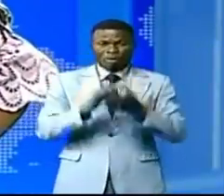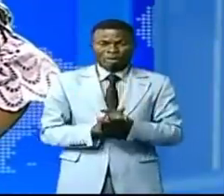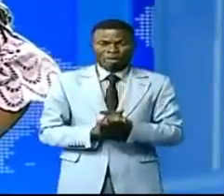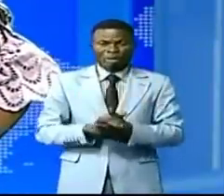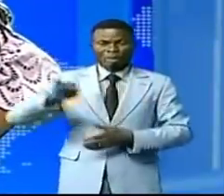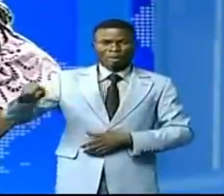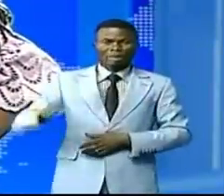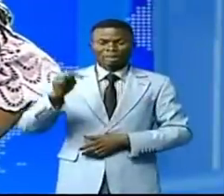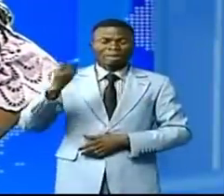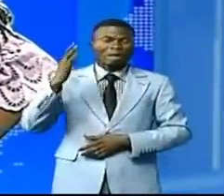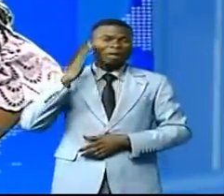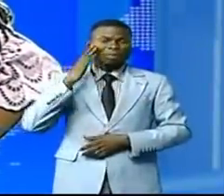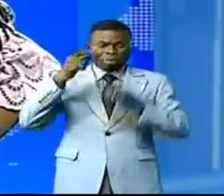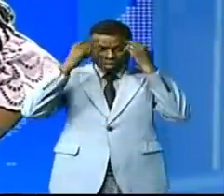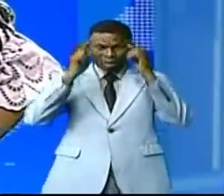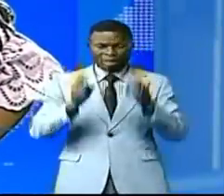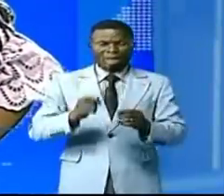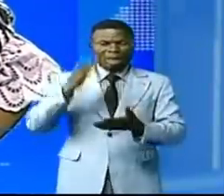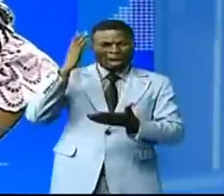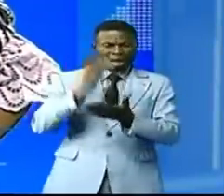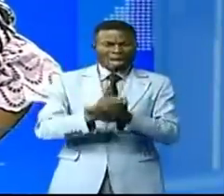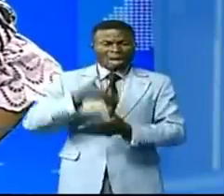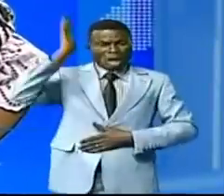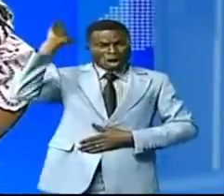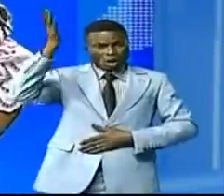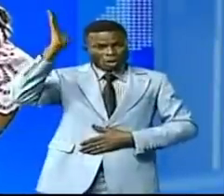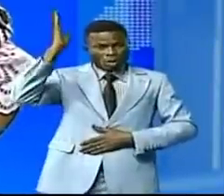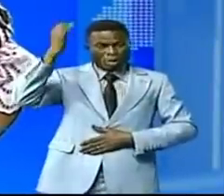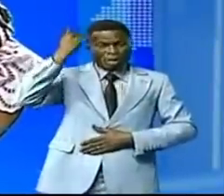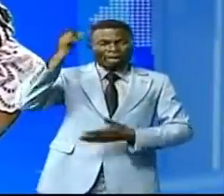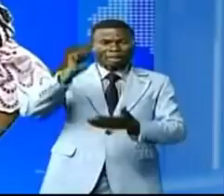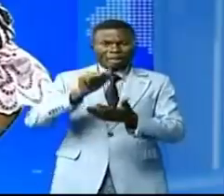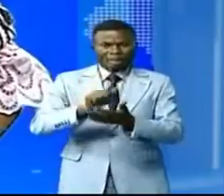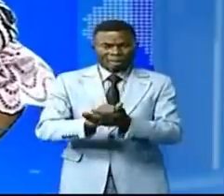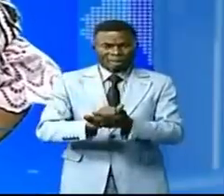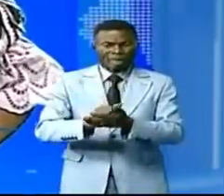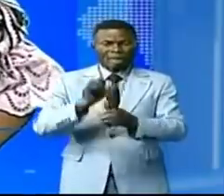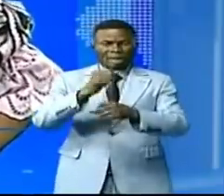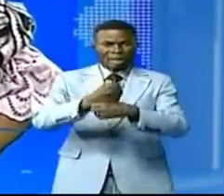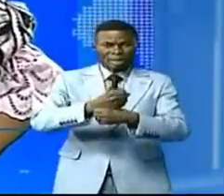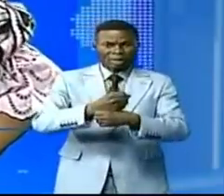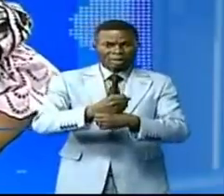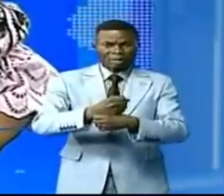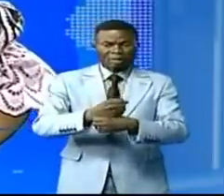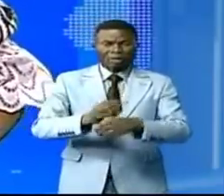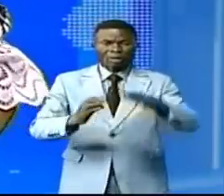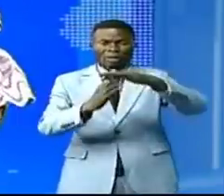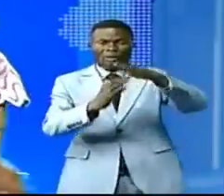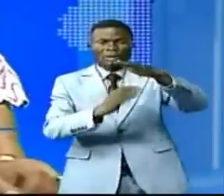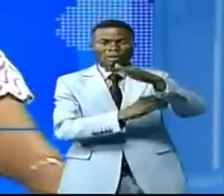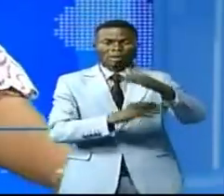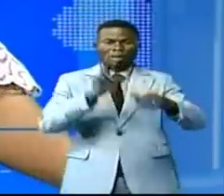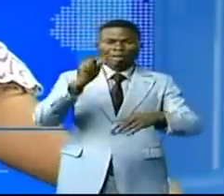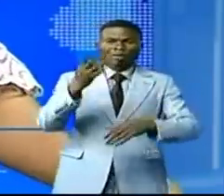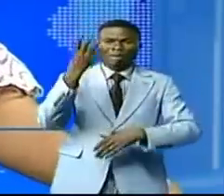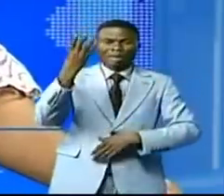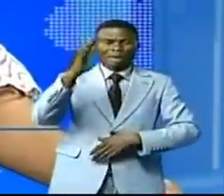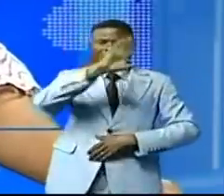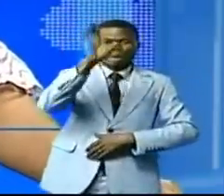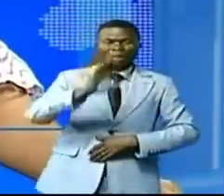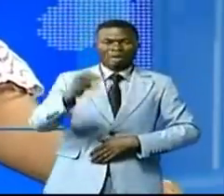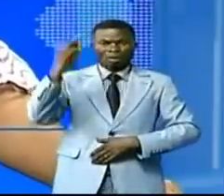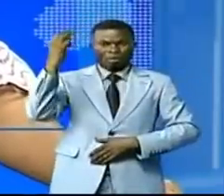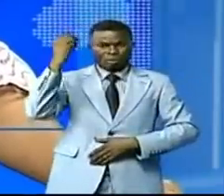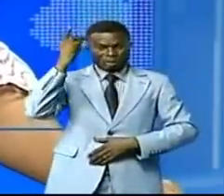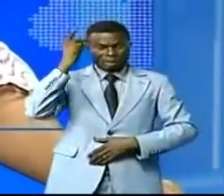Lukulosi est déterminé à éradiquer les Koulounas. C'est dans cette logique qu'il a mis en place les médiateurs dans 24 communes de Kinshasa. Ils auront